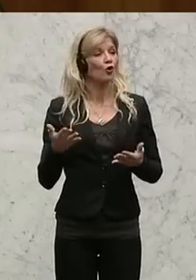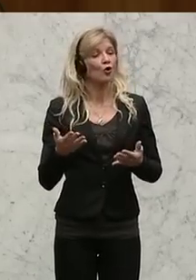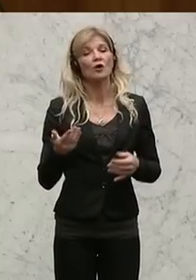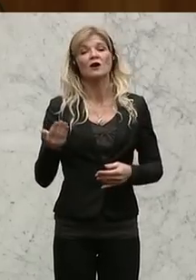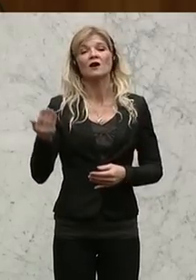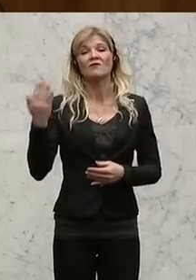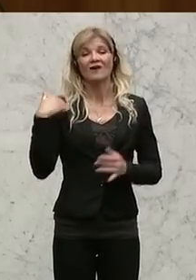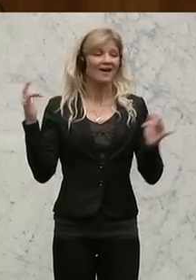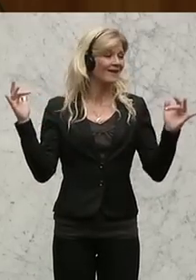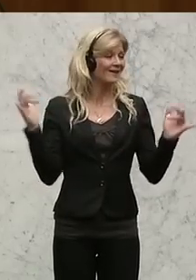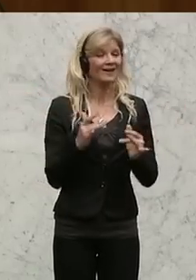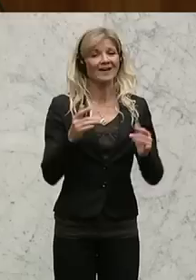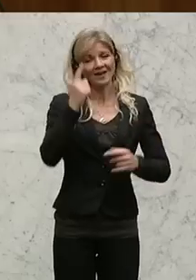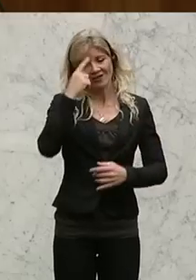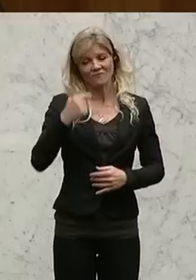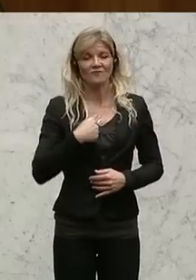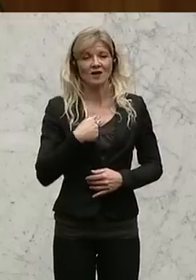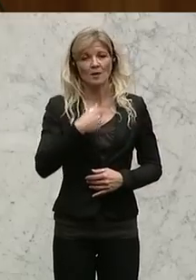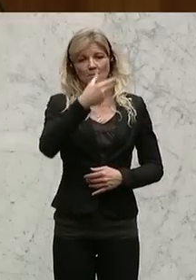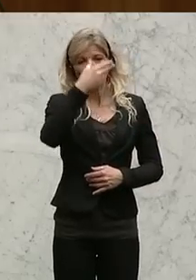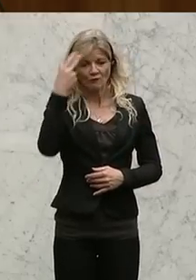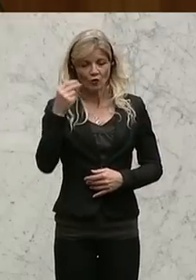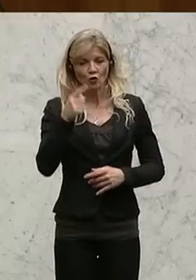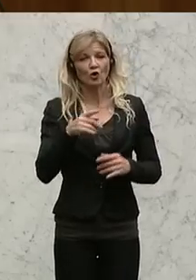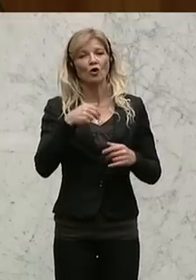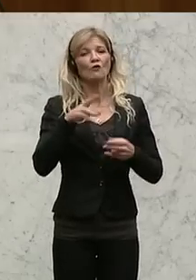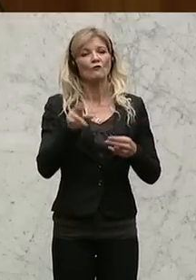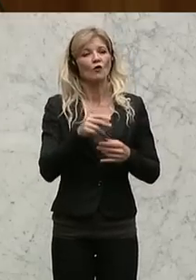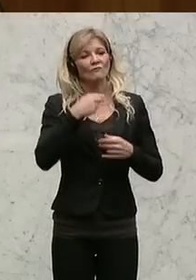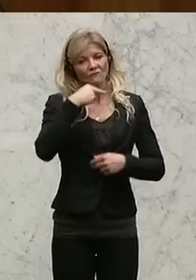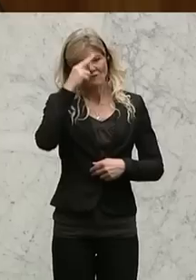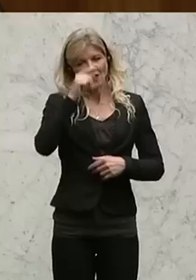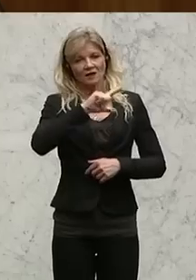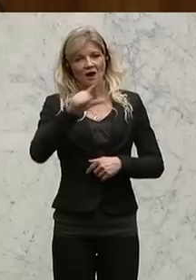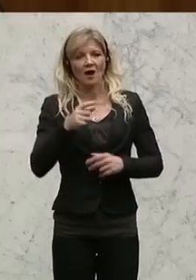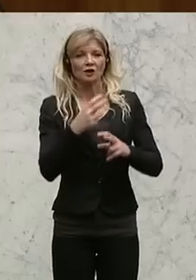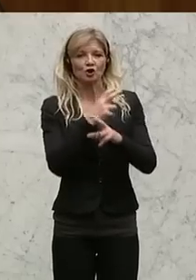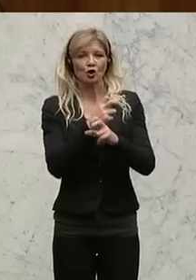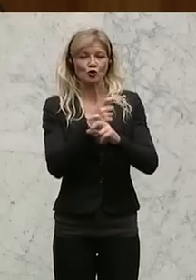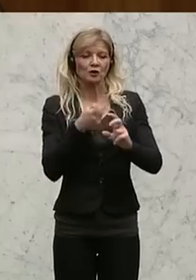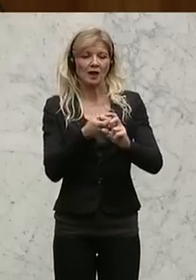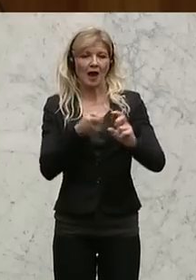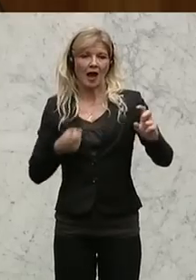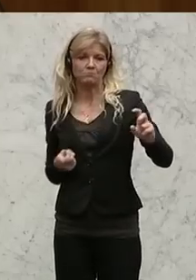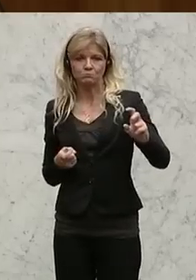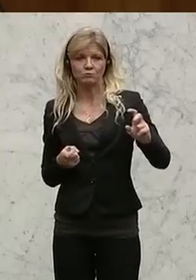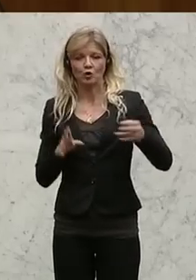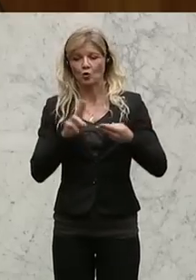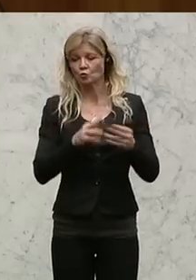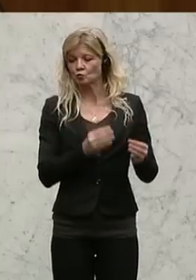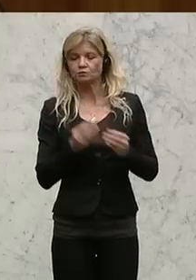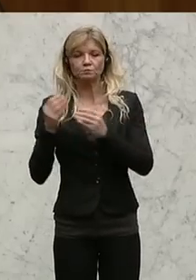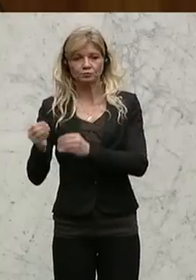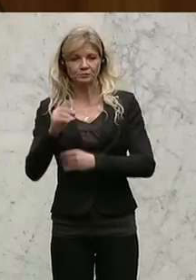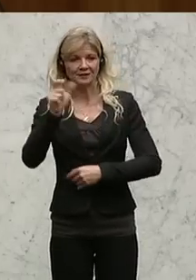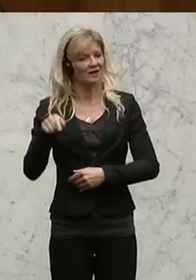Vaterland Österreich abgetrennt wurde und bezeichnet die unfreiwillige Angliederung Südtirols an Italien als Unrecht.